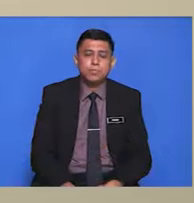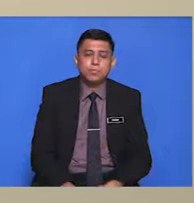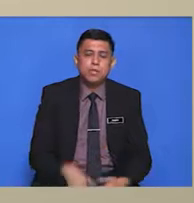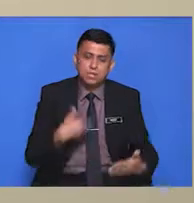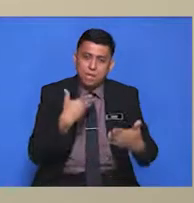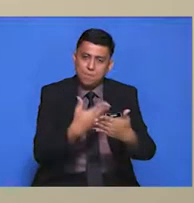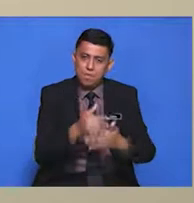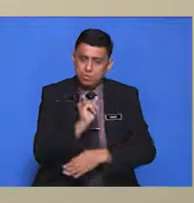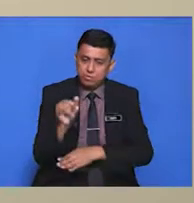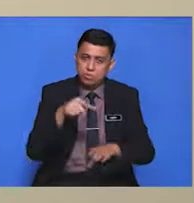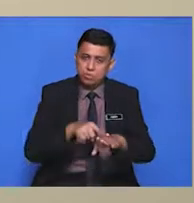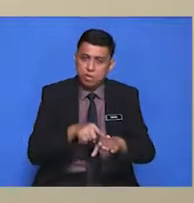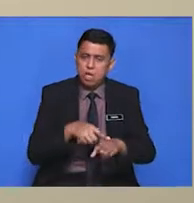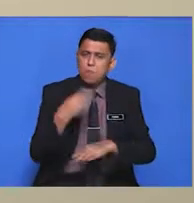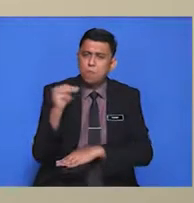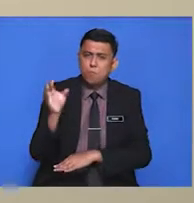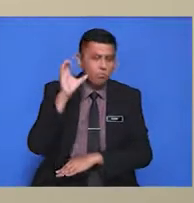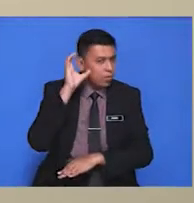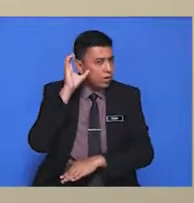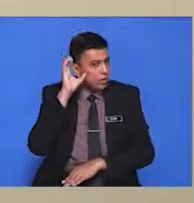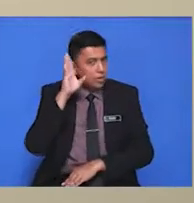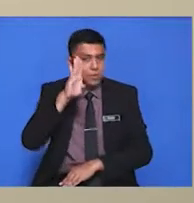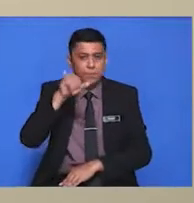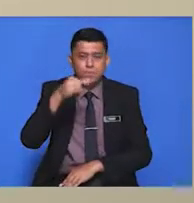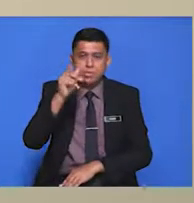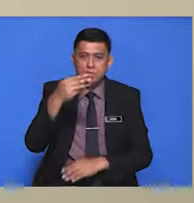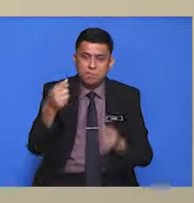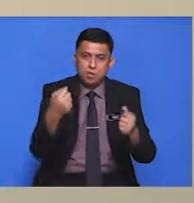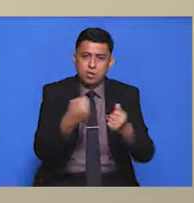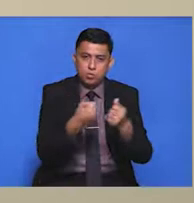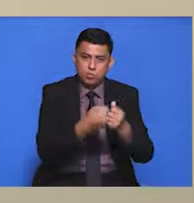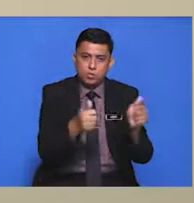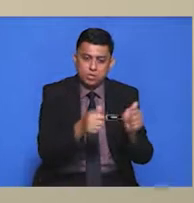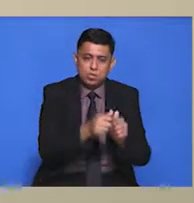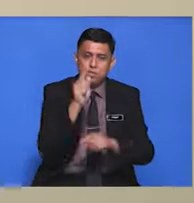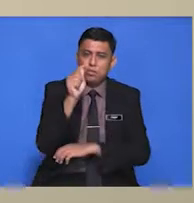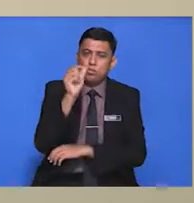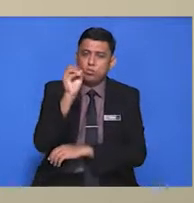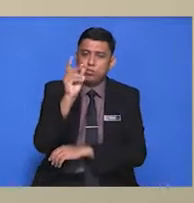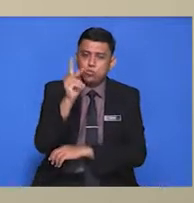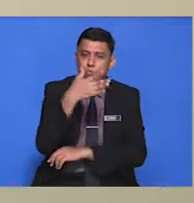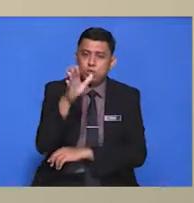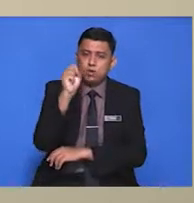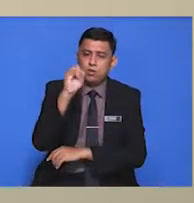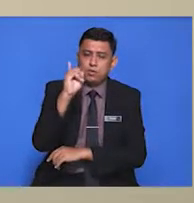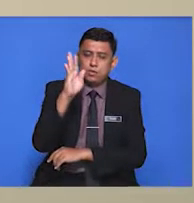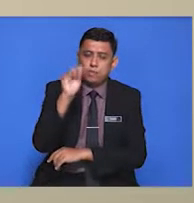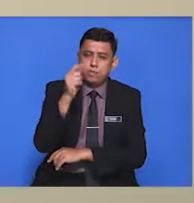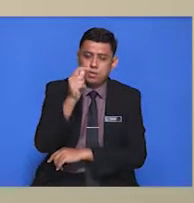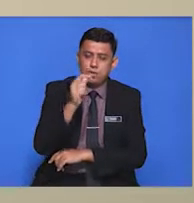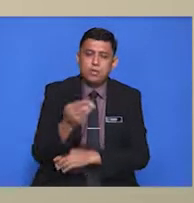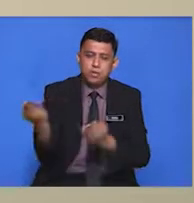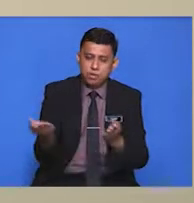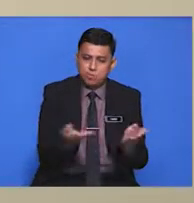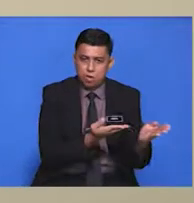Sesampainya di sana, mereka mendengar suara Binjah berbalah dengan Tok Sibat. Binjah dan para pengikutnya